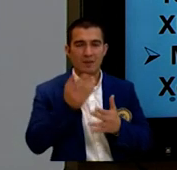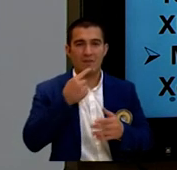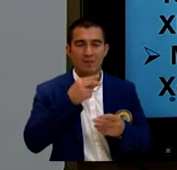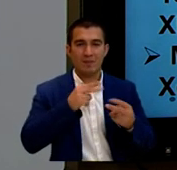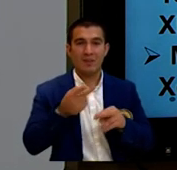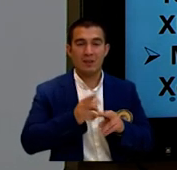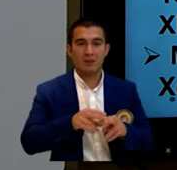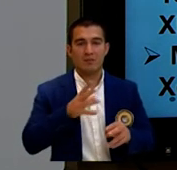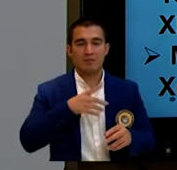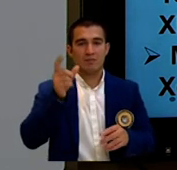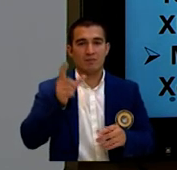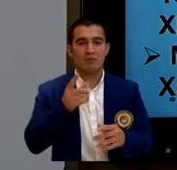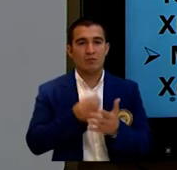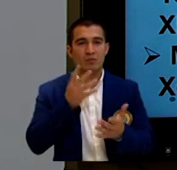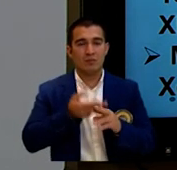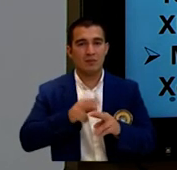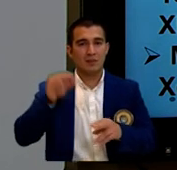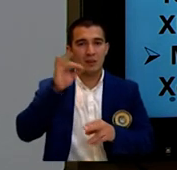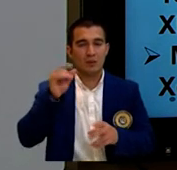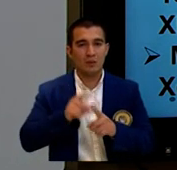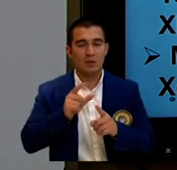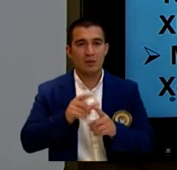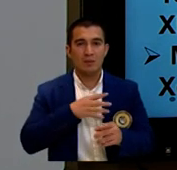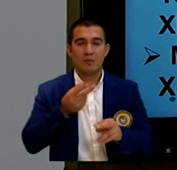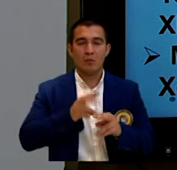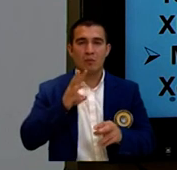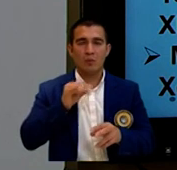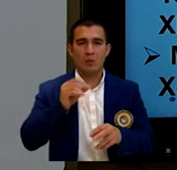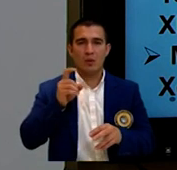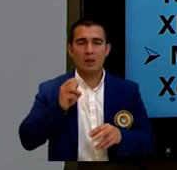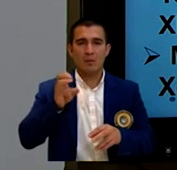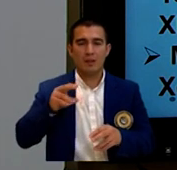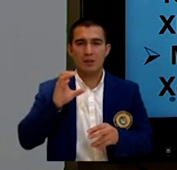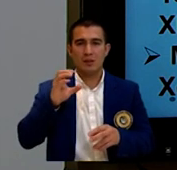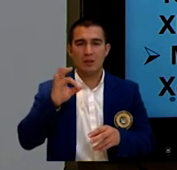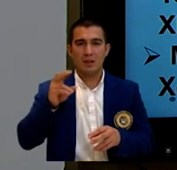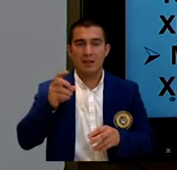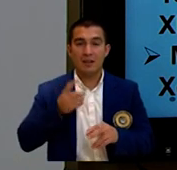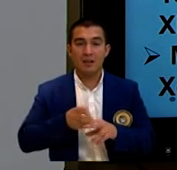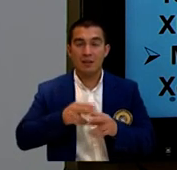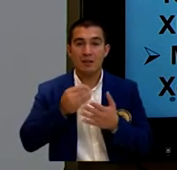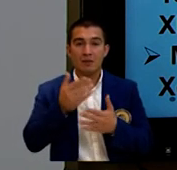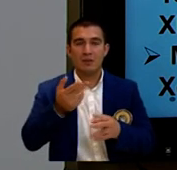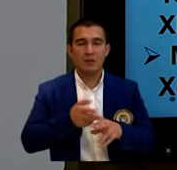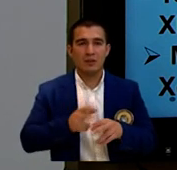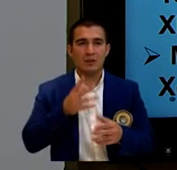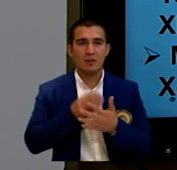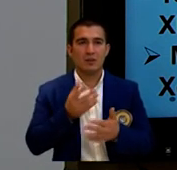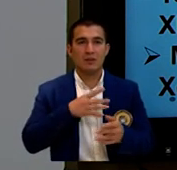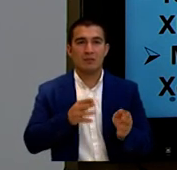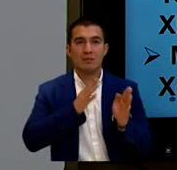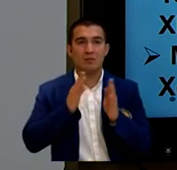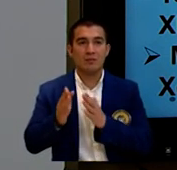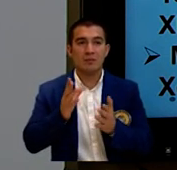qozondi. Yana bir tarixchi olim Muhammad Solih esa o'zining Tarixi Jadidai Toshkent asarini